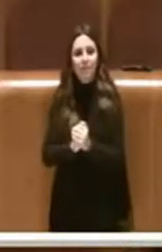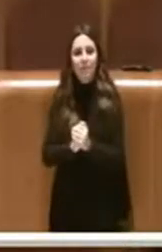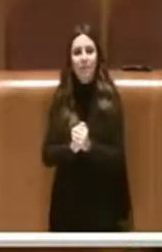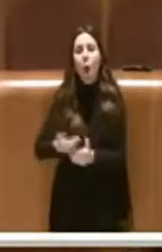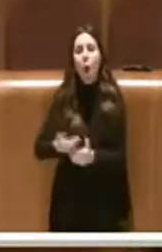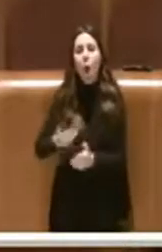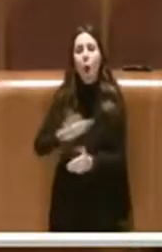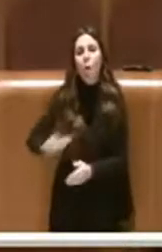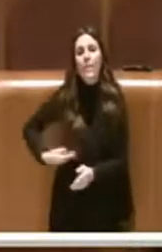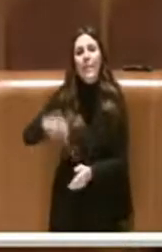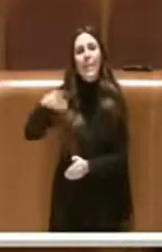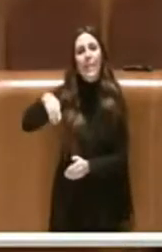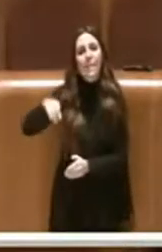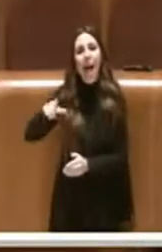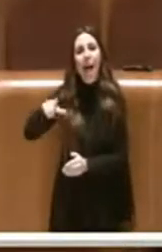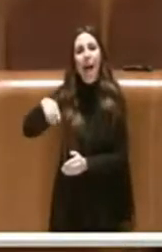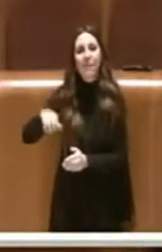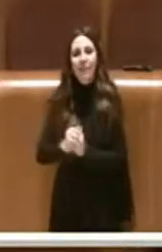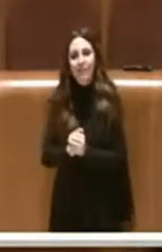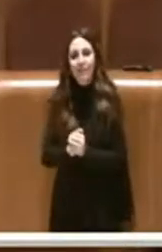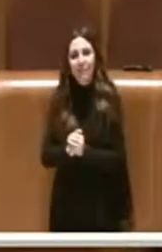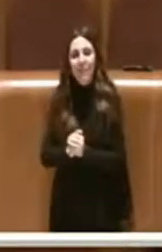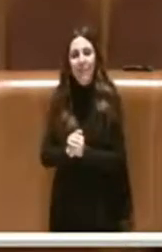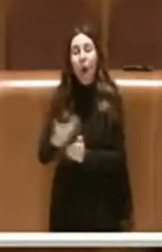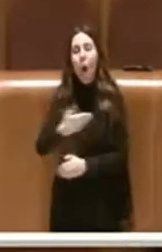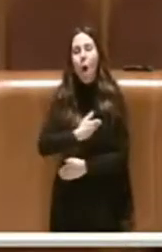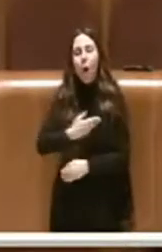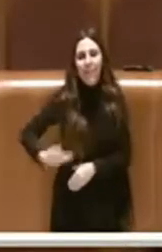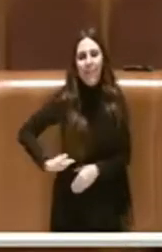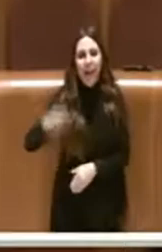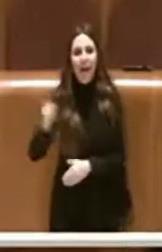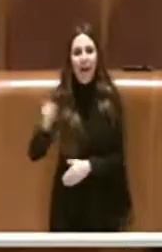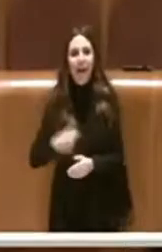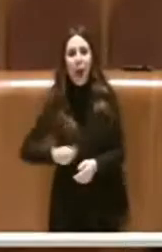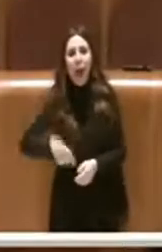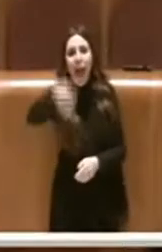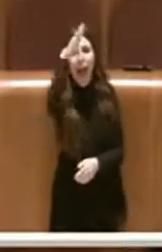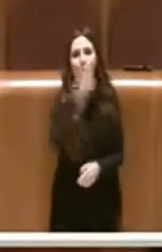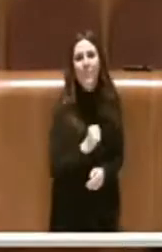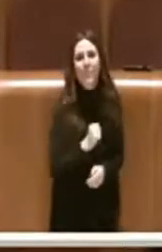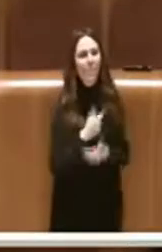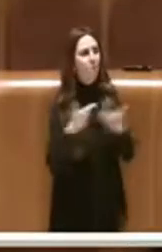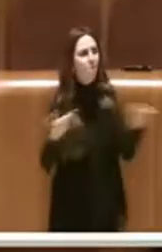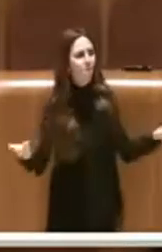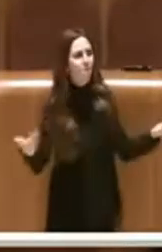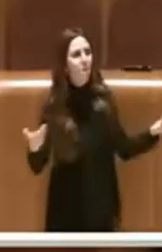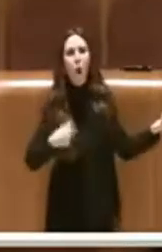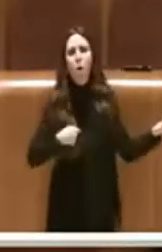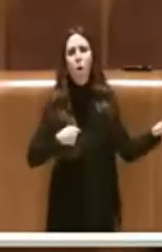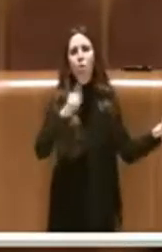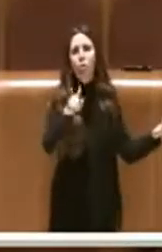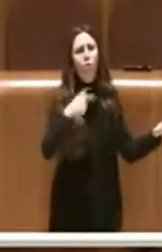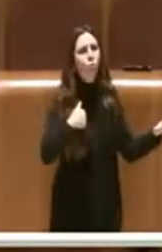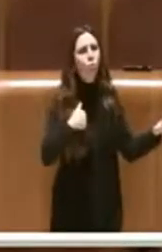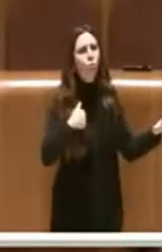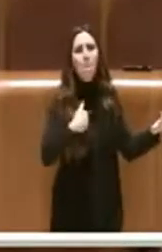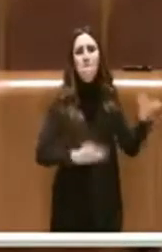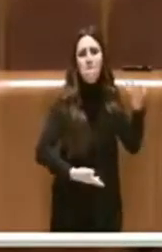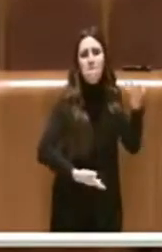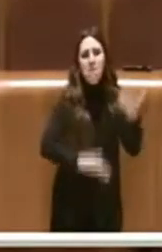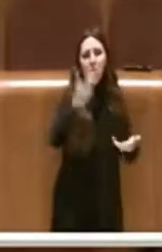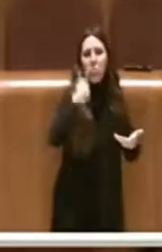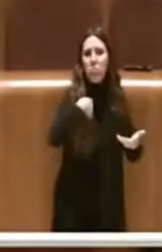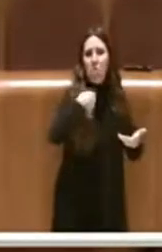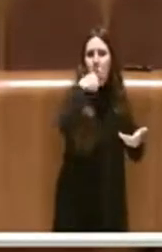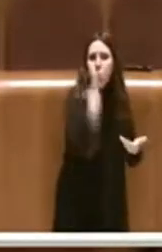Consigliere Di Palma, un attimo solo che... Consigliere Abbaglio. Ho capito, allora non permetti che la maggioranza possa